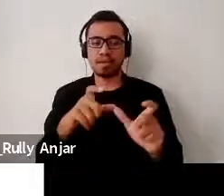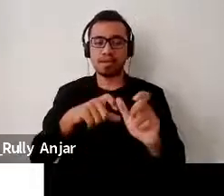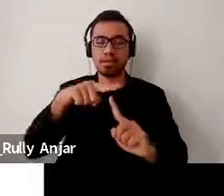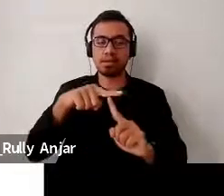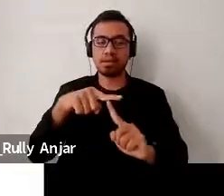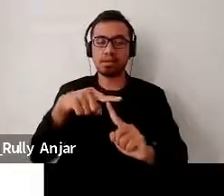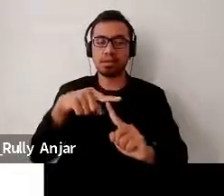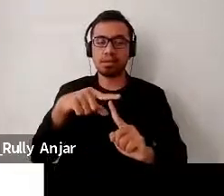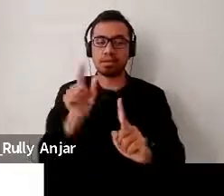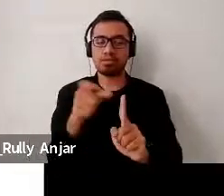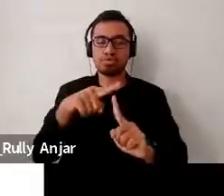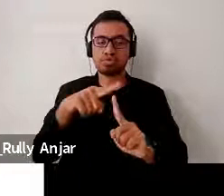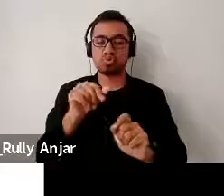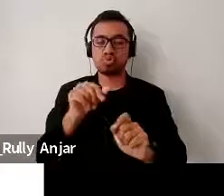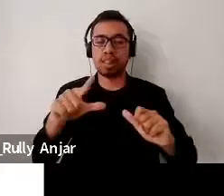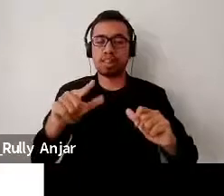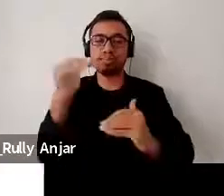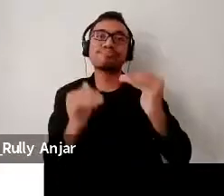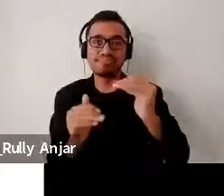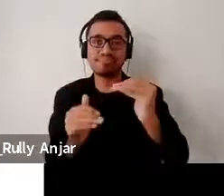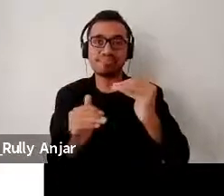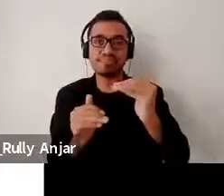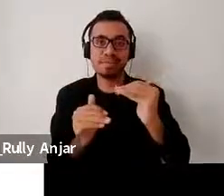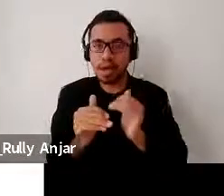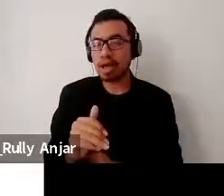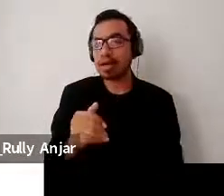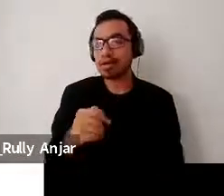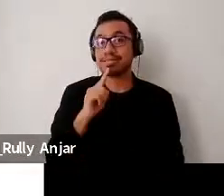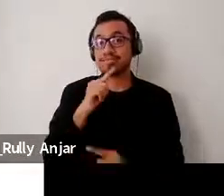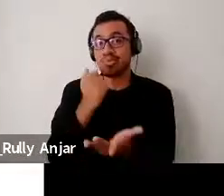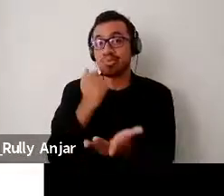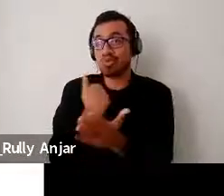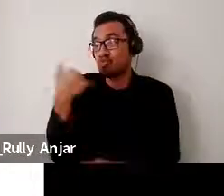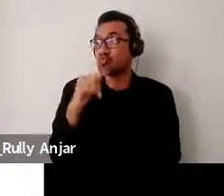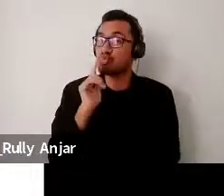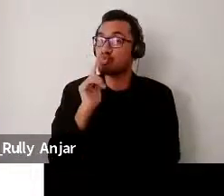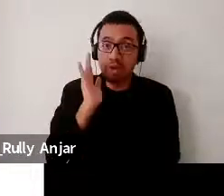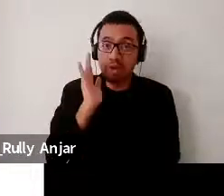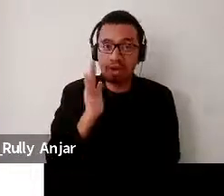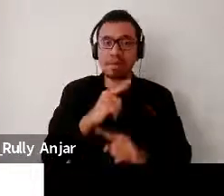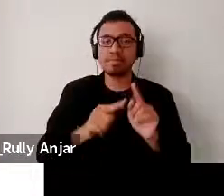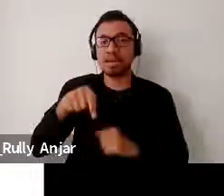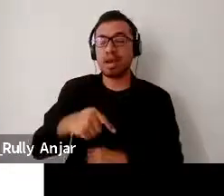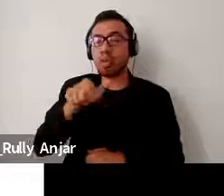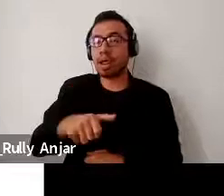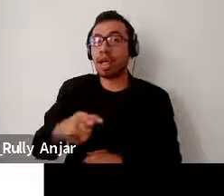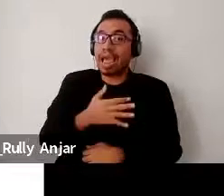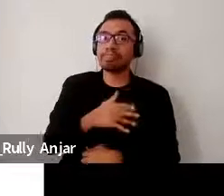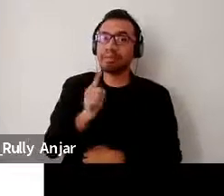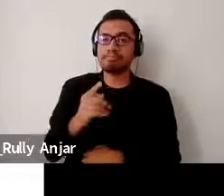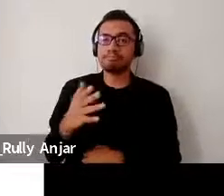yang kaget, oh beban perempuan itu meningkat sangat drastis dengan adanya COVID gitu, ya. Terus padahal